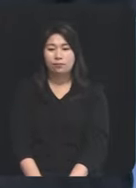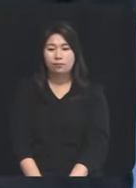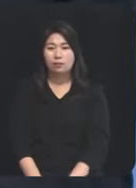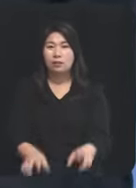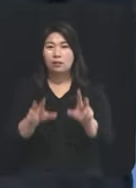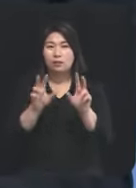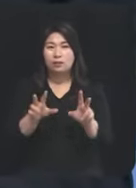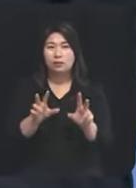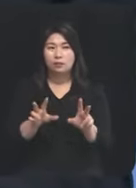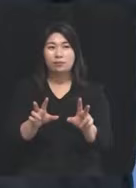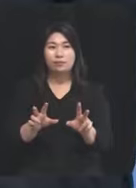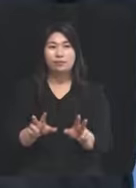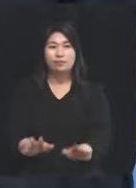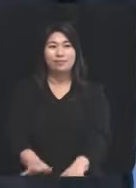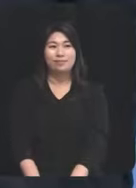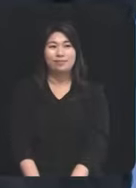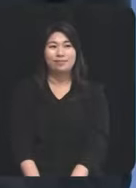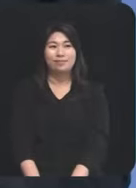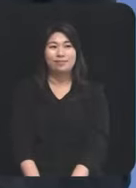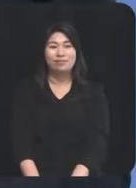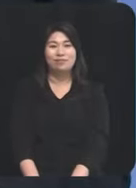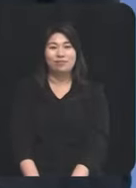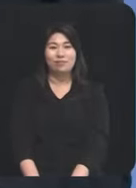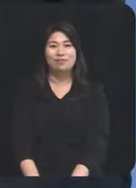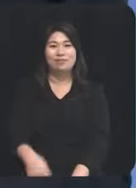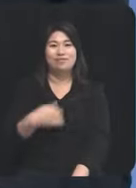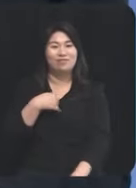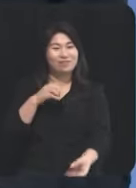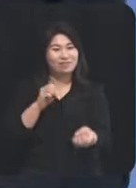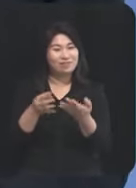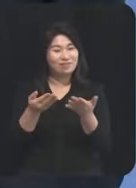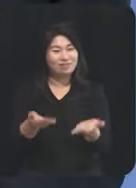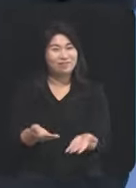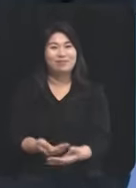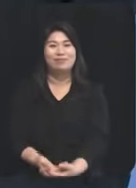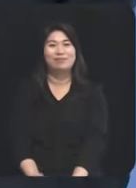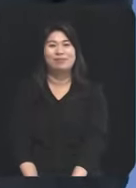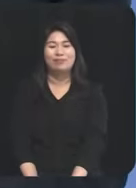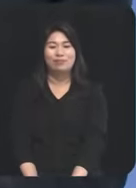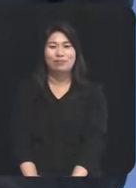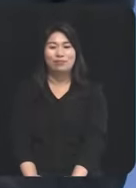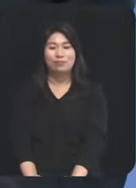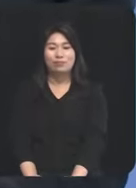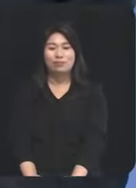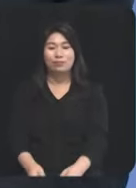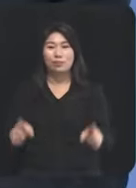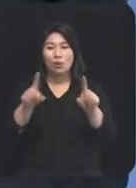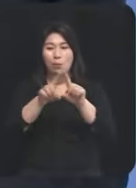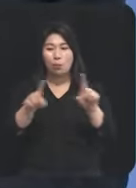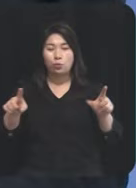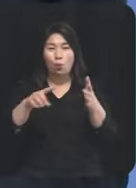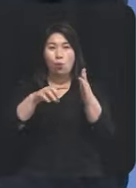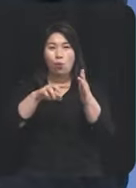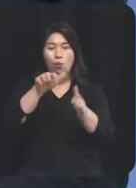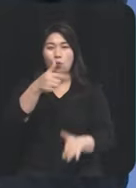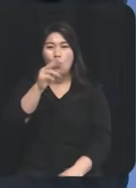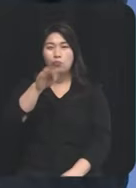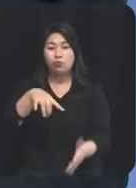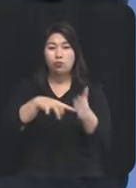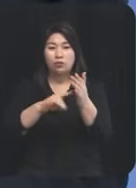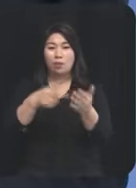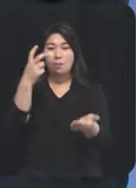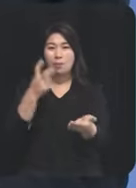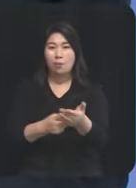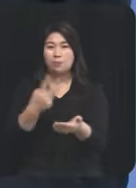지금 도지사의 제주도까지 저도 다시 답변드립니다. 그 보통 교부세 법정률